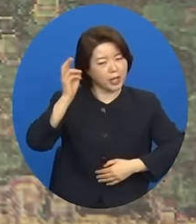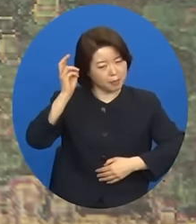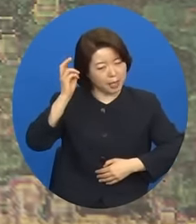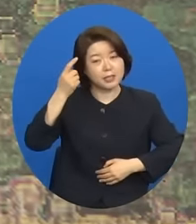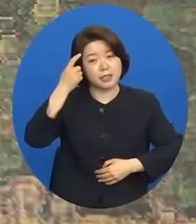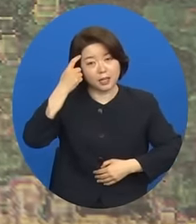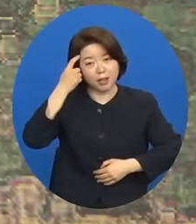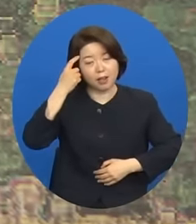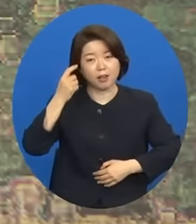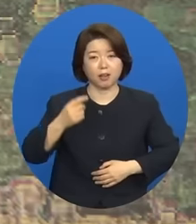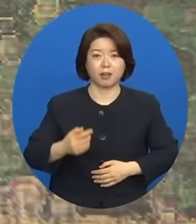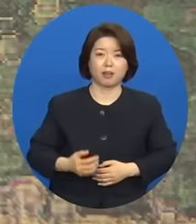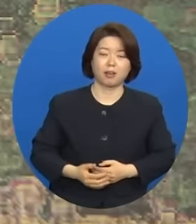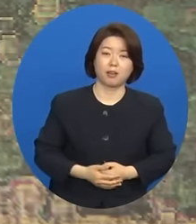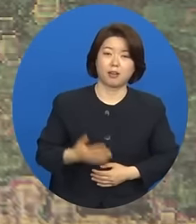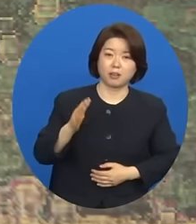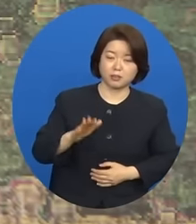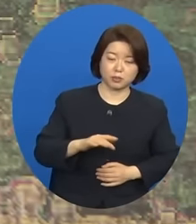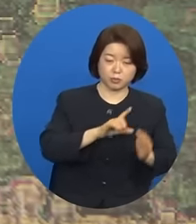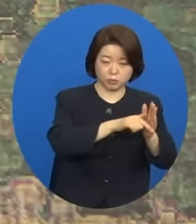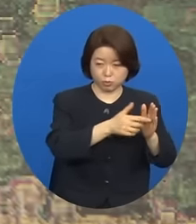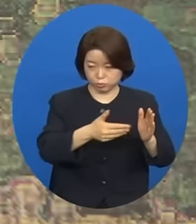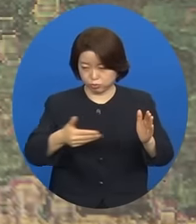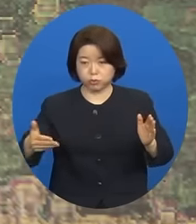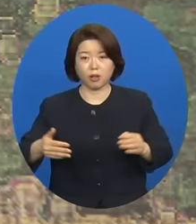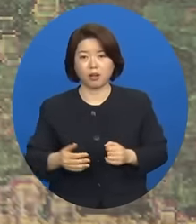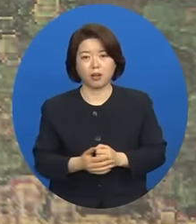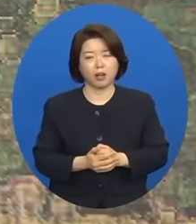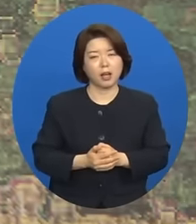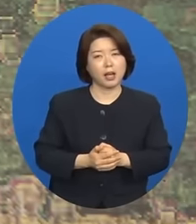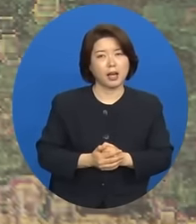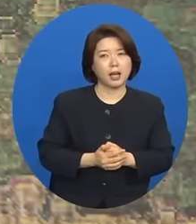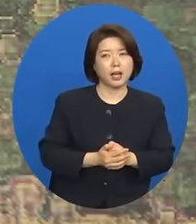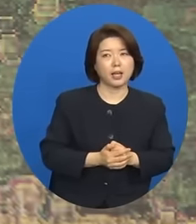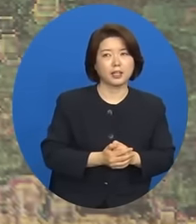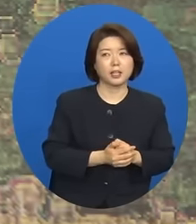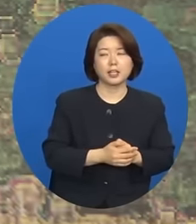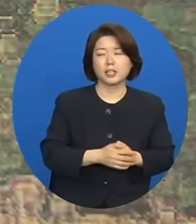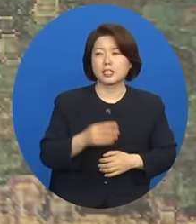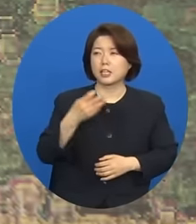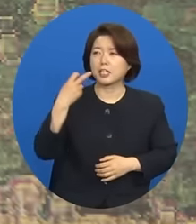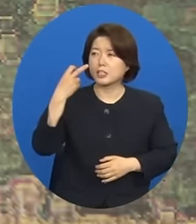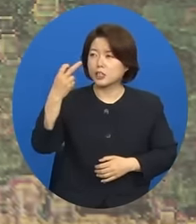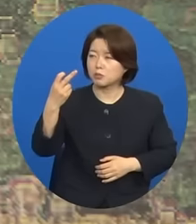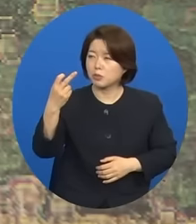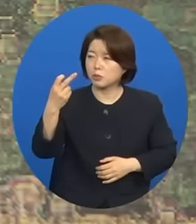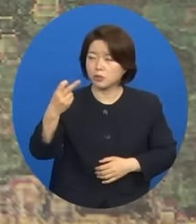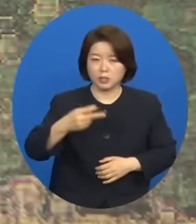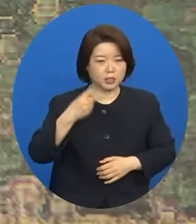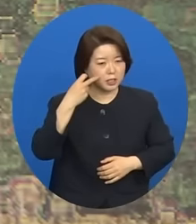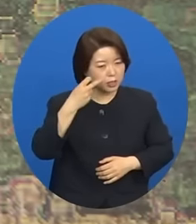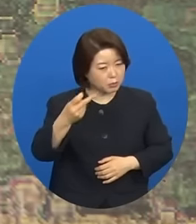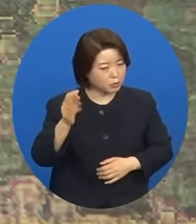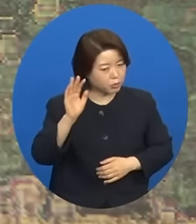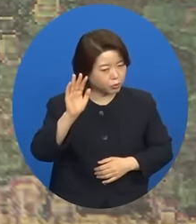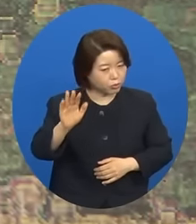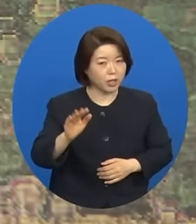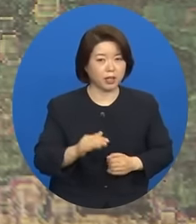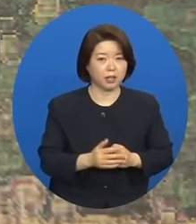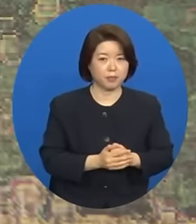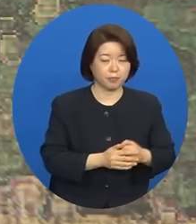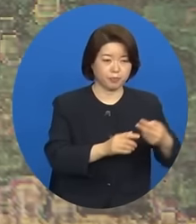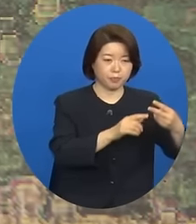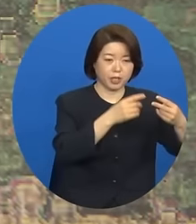했어요. 그러고 나서 이제 시간이 흐릅니다. 한 12일 정도가 지났어요. 제가 날짜를 여기 적어놨는데요.